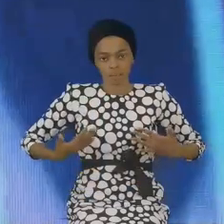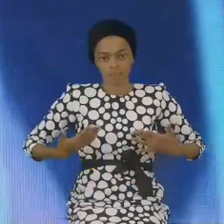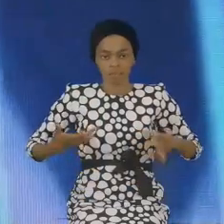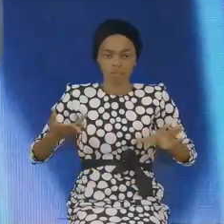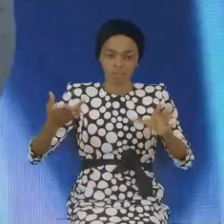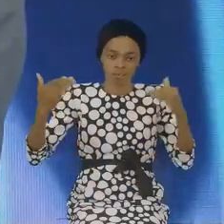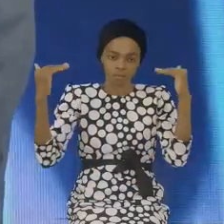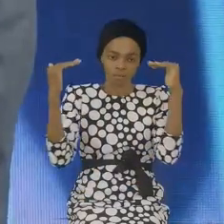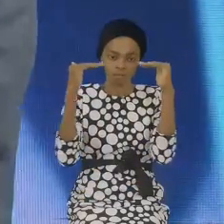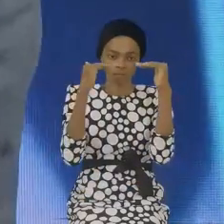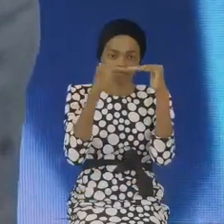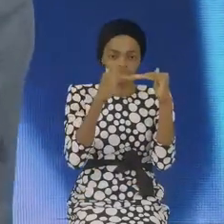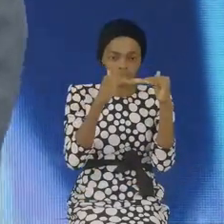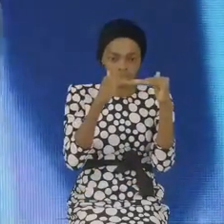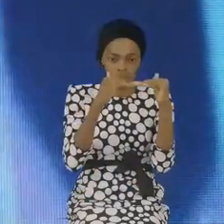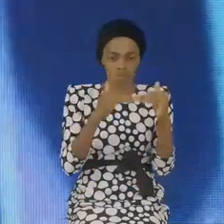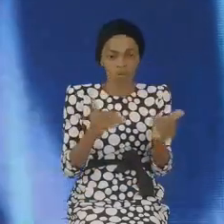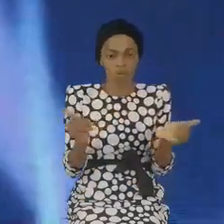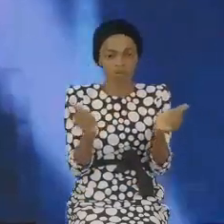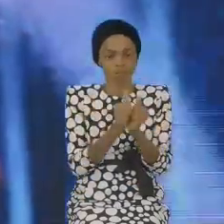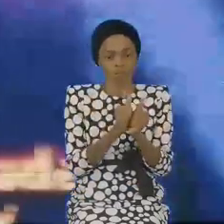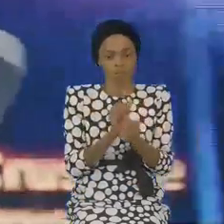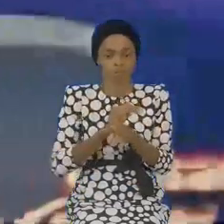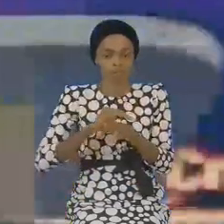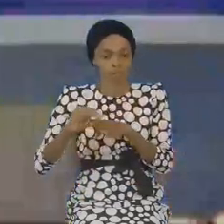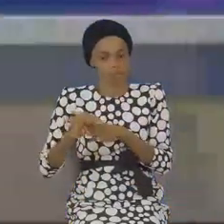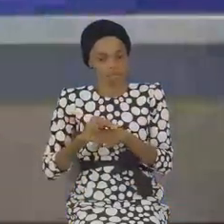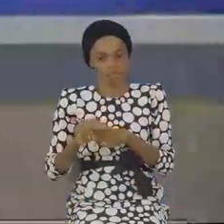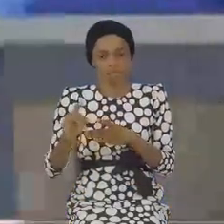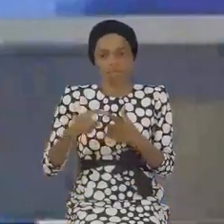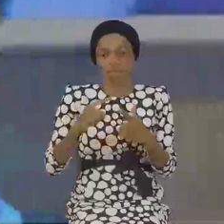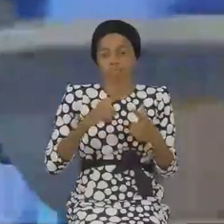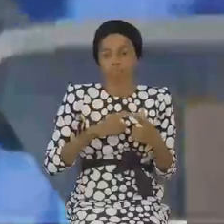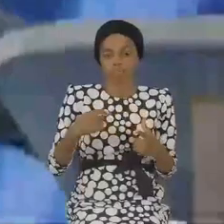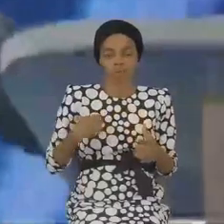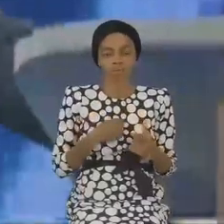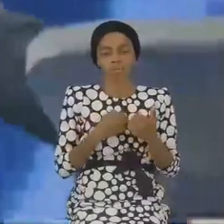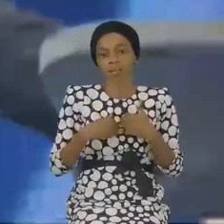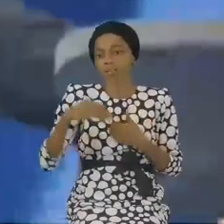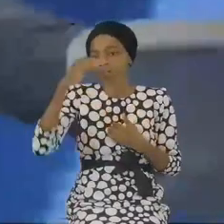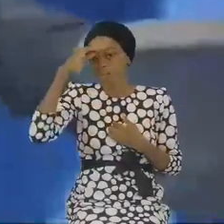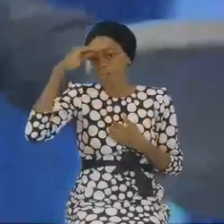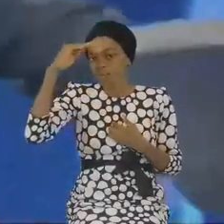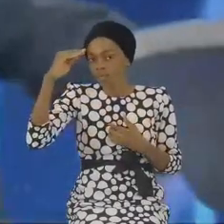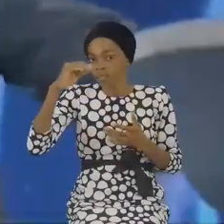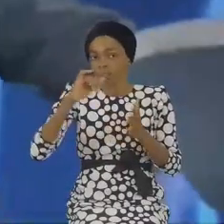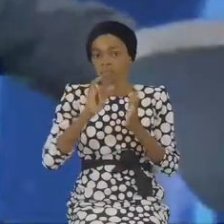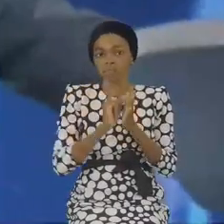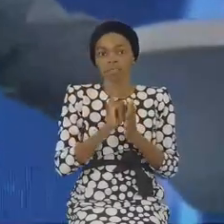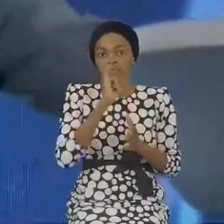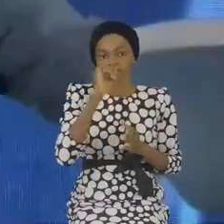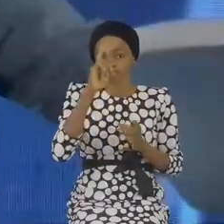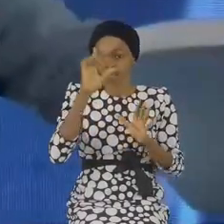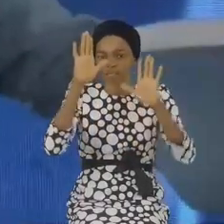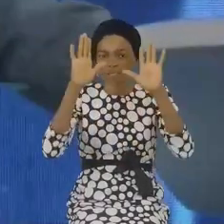que la vie soit donc au même niveau que le ministère. Alors nous avons un homme qui était excellent dans la vie, dans